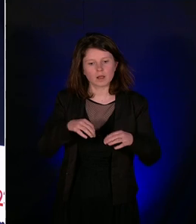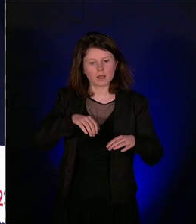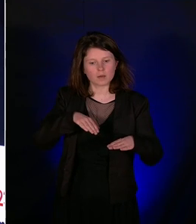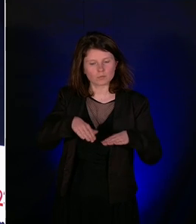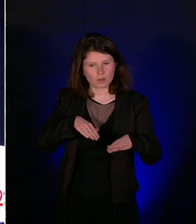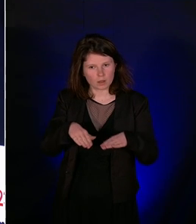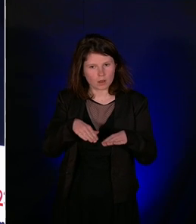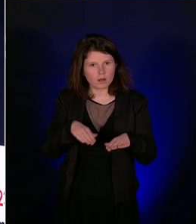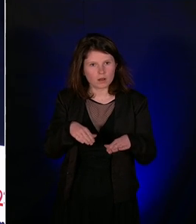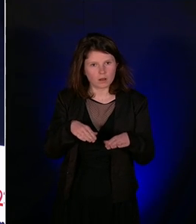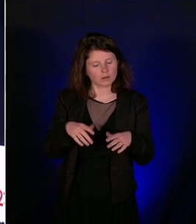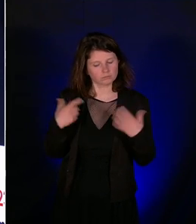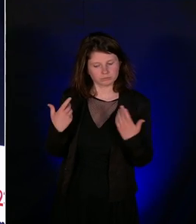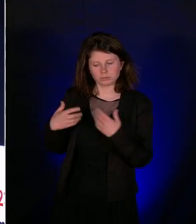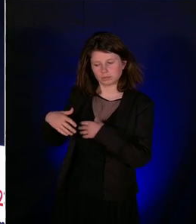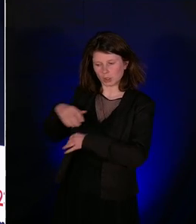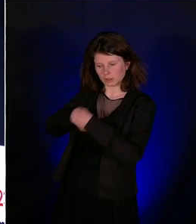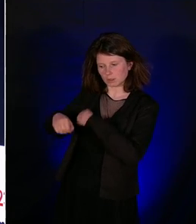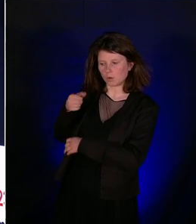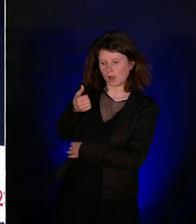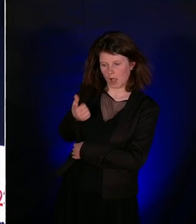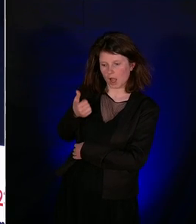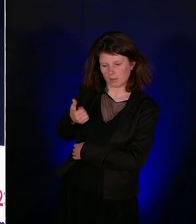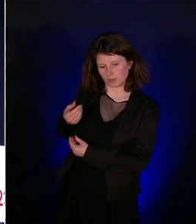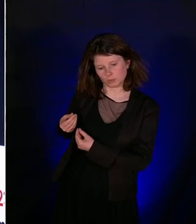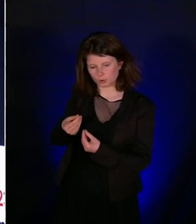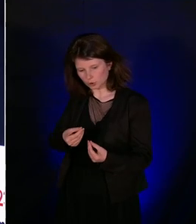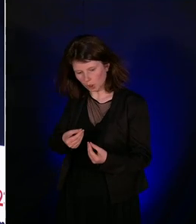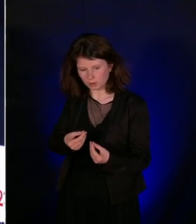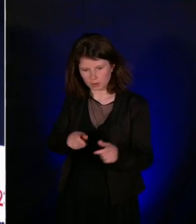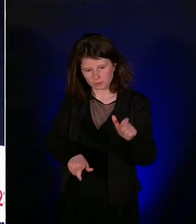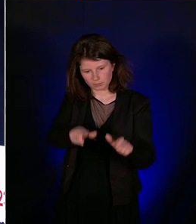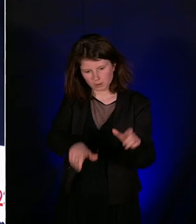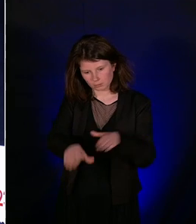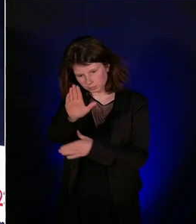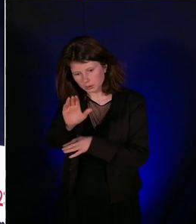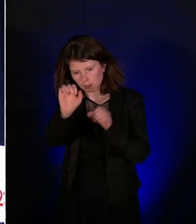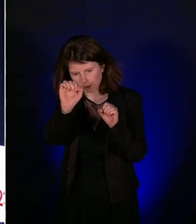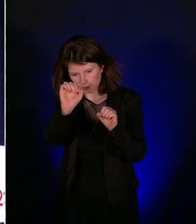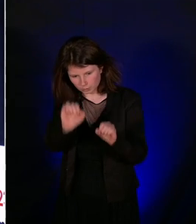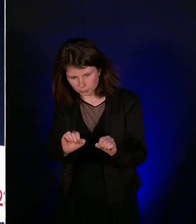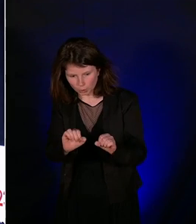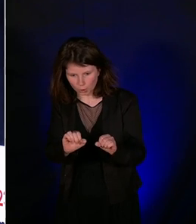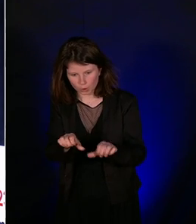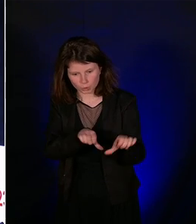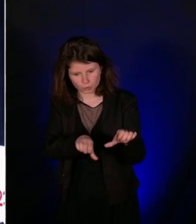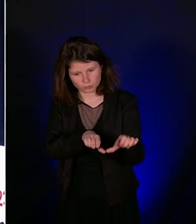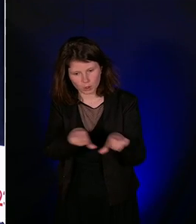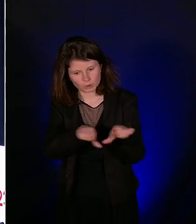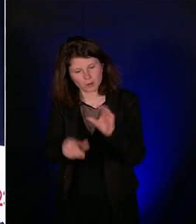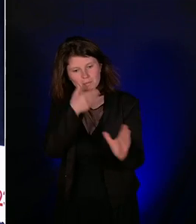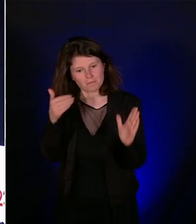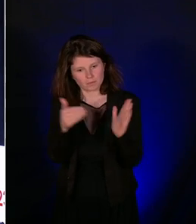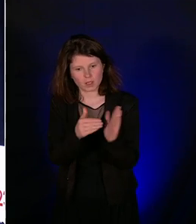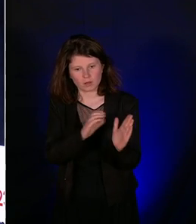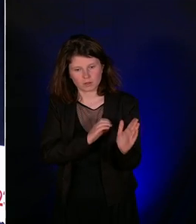l'organisation de permettre au C d'exercer leur mandat dans les meilleures conditions possibles dans un premier temps